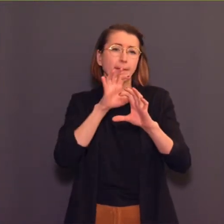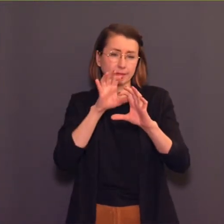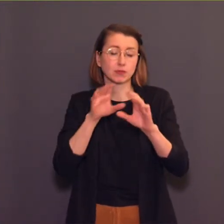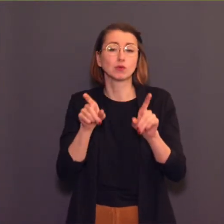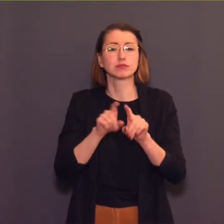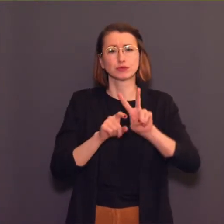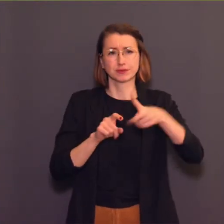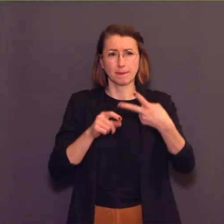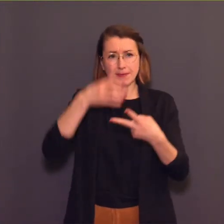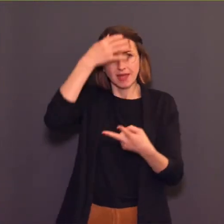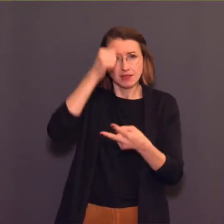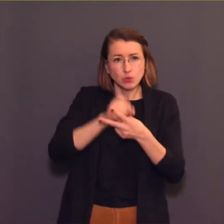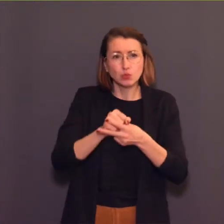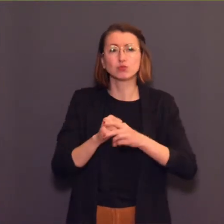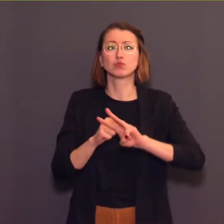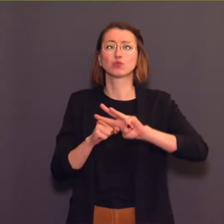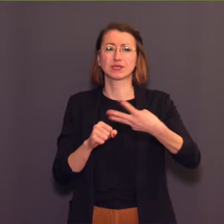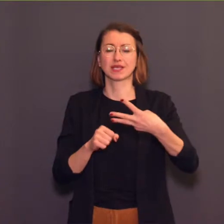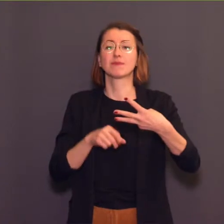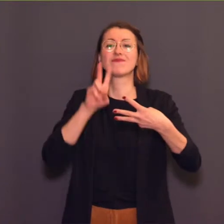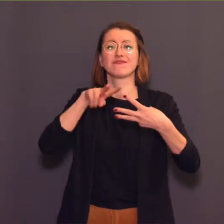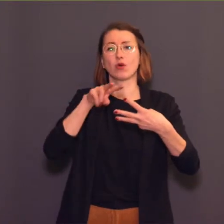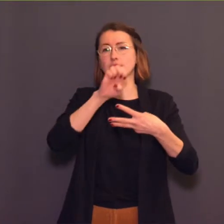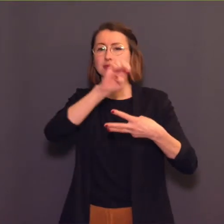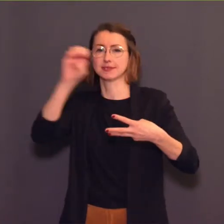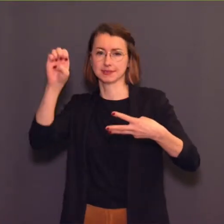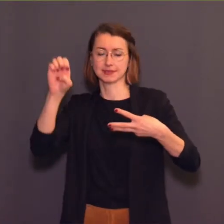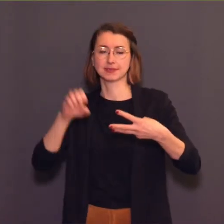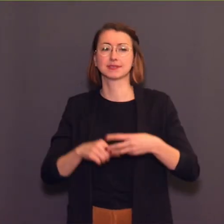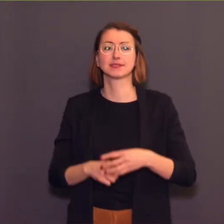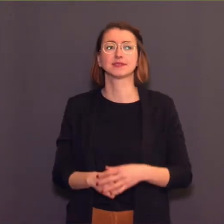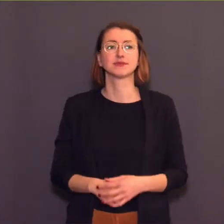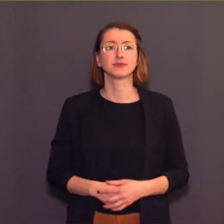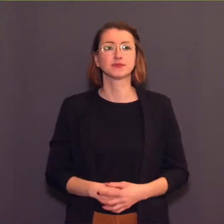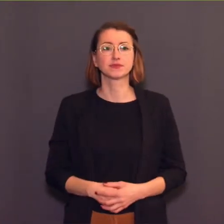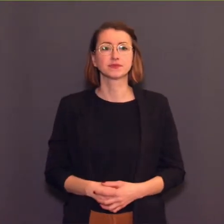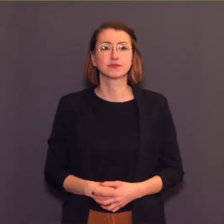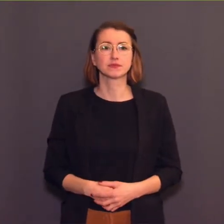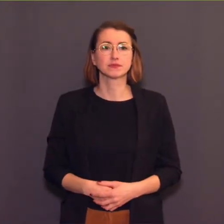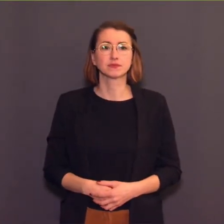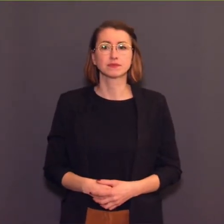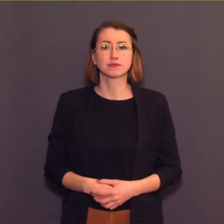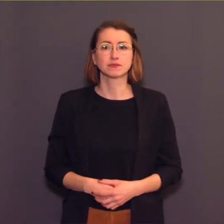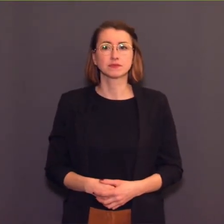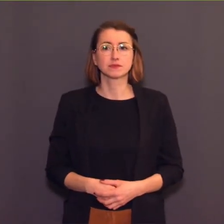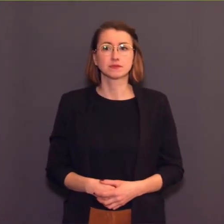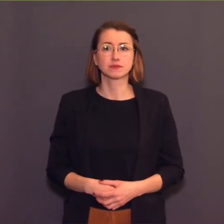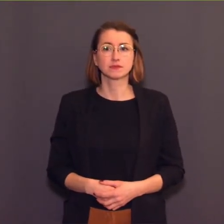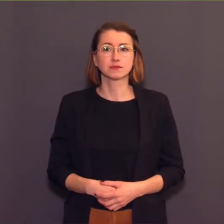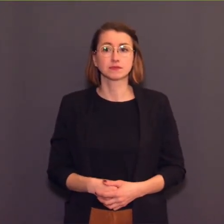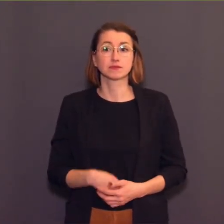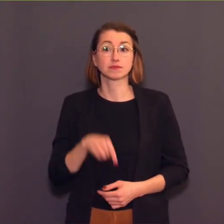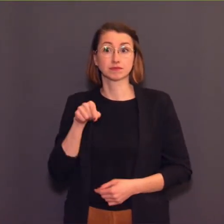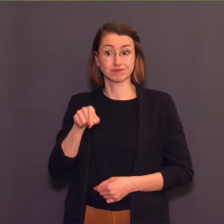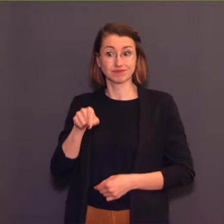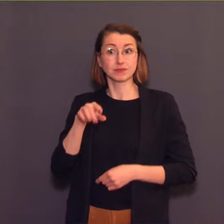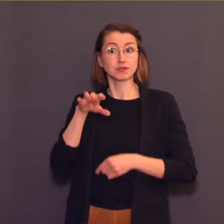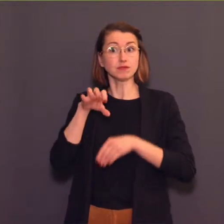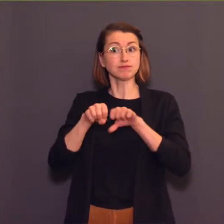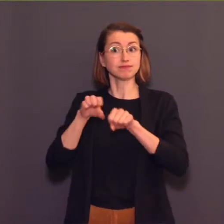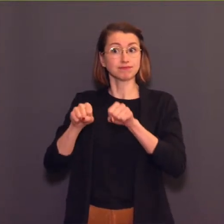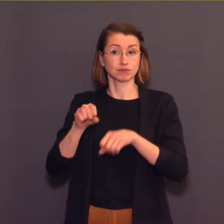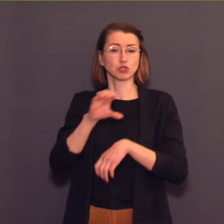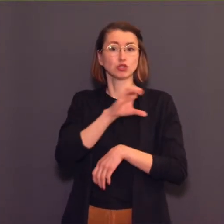chaque fois, pour ces régions ou ces provinces, plus de 100 lits de soins intensifs occupés. Les décès sont actuellement